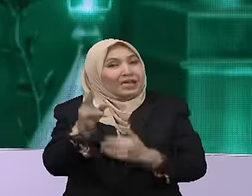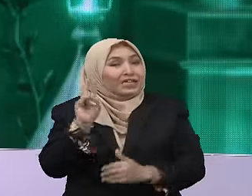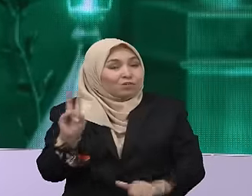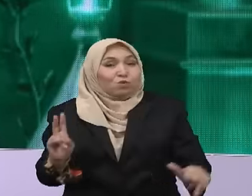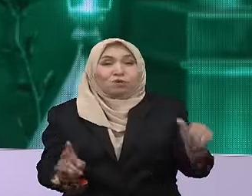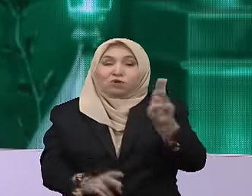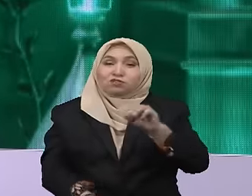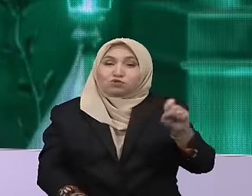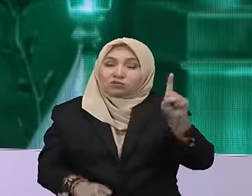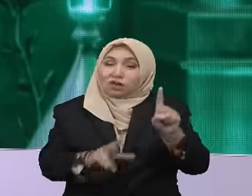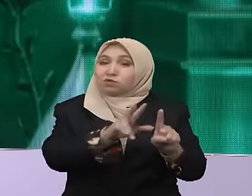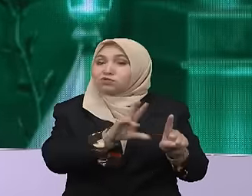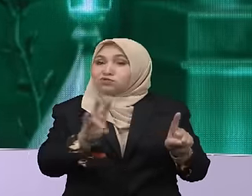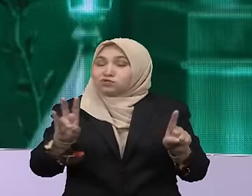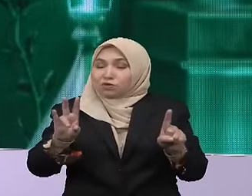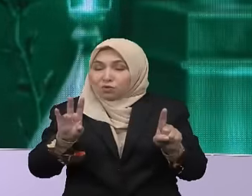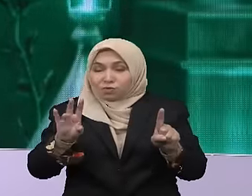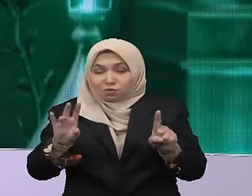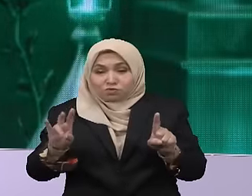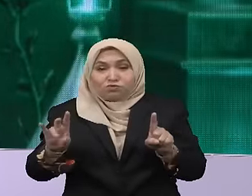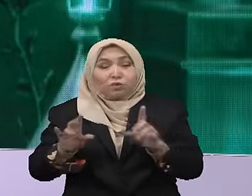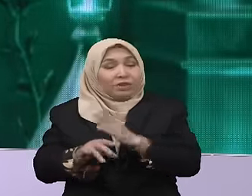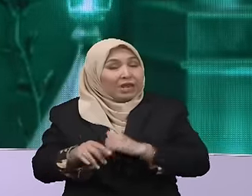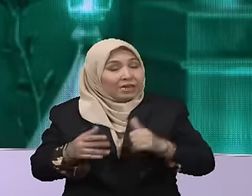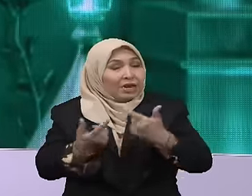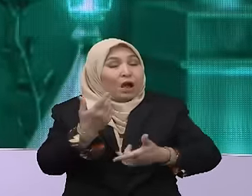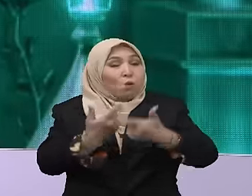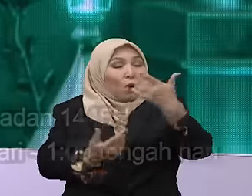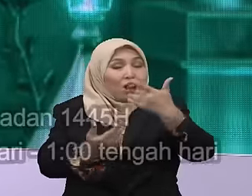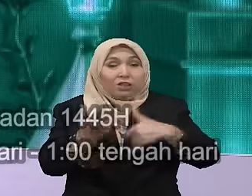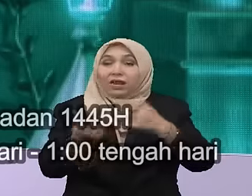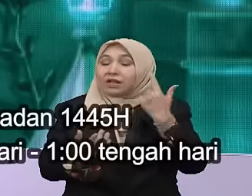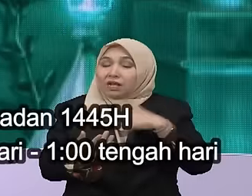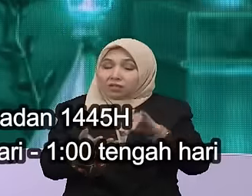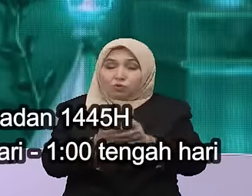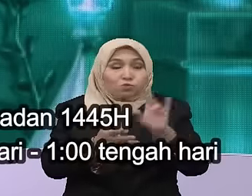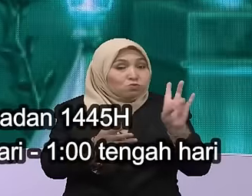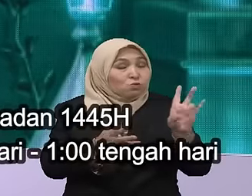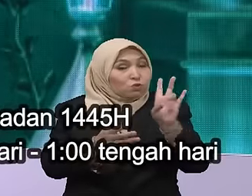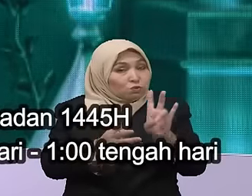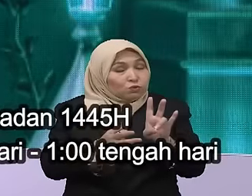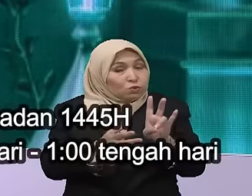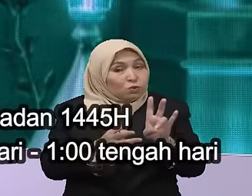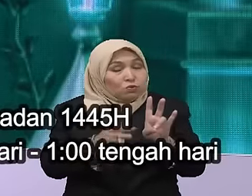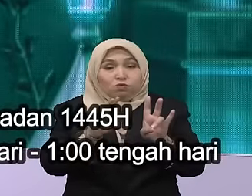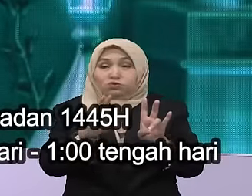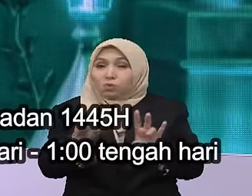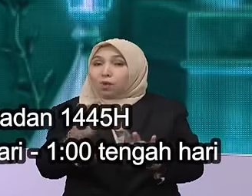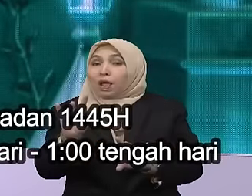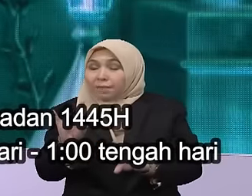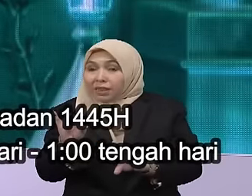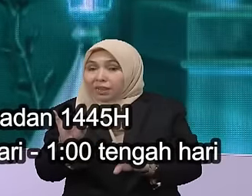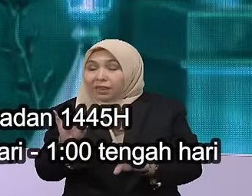yang ke-137. Tiga ayat yang ingin kita bacakan di awal ini iaitu 77,